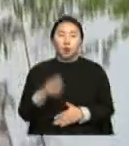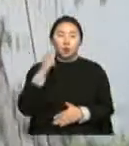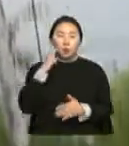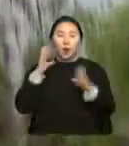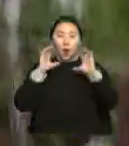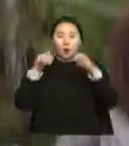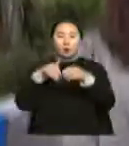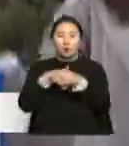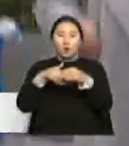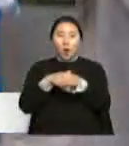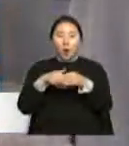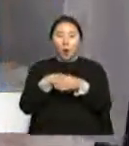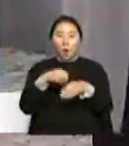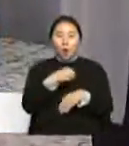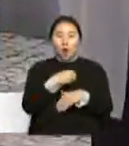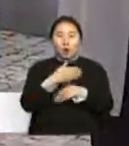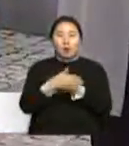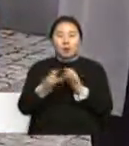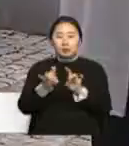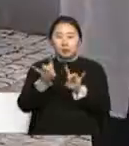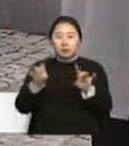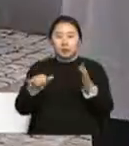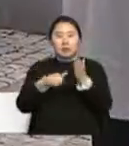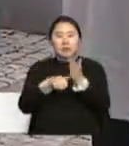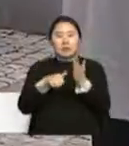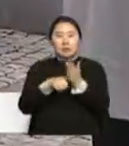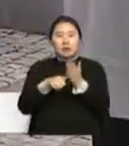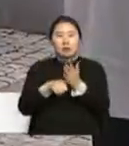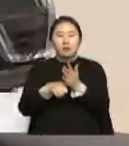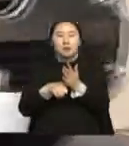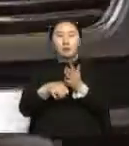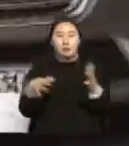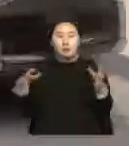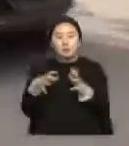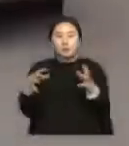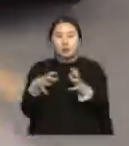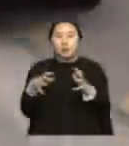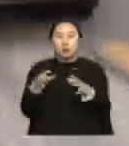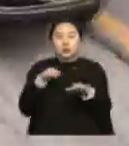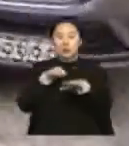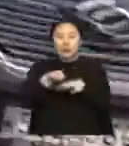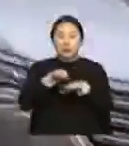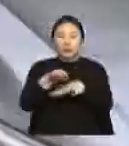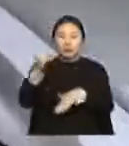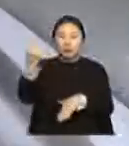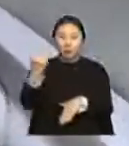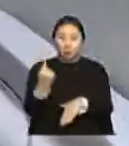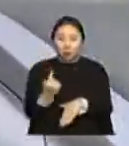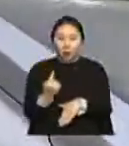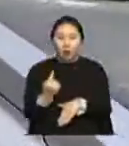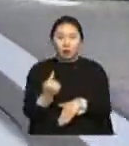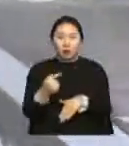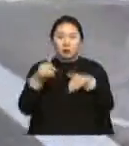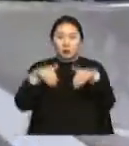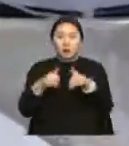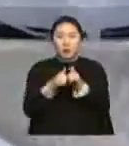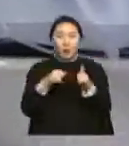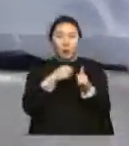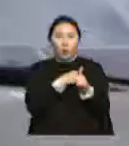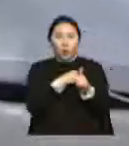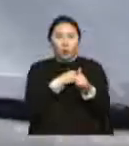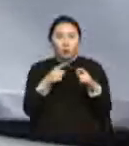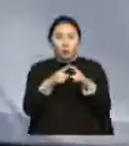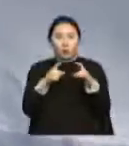송파 어린이 문화회관 앞 공터, 갖가지 장난감들이 한가득입니다. 이윽고 차량 한 대가 들어서고 직원은 회원 확인